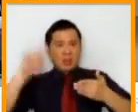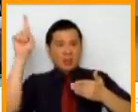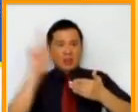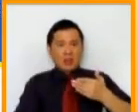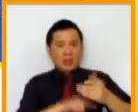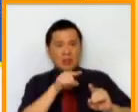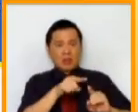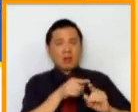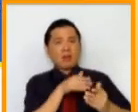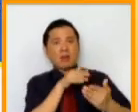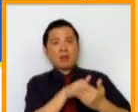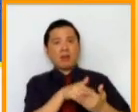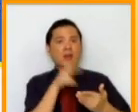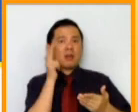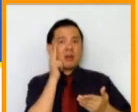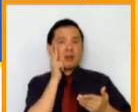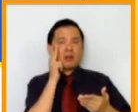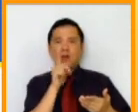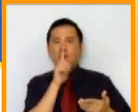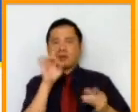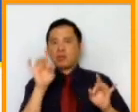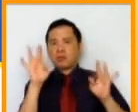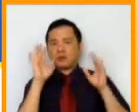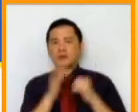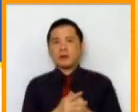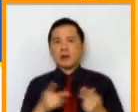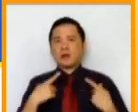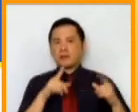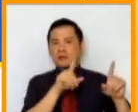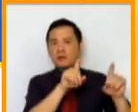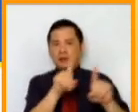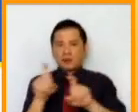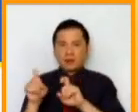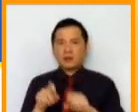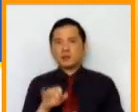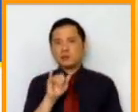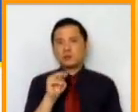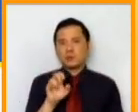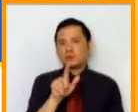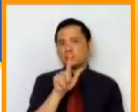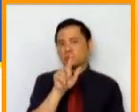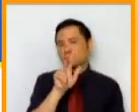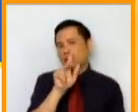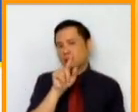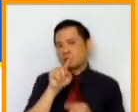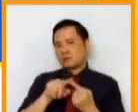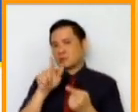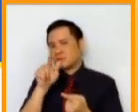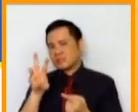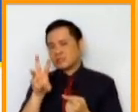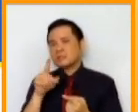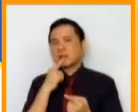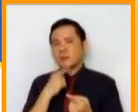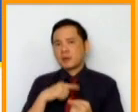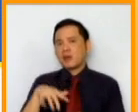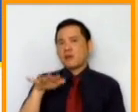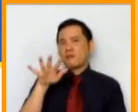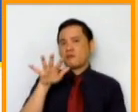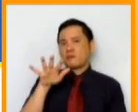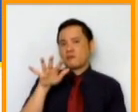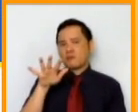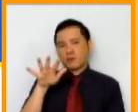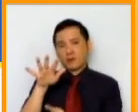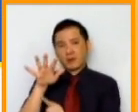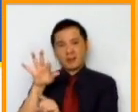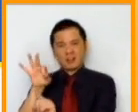Basta sa survey ng social weather stations mula June 23 hanggang 26 ngayong taon, lumabas na 45% ang sang-ayon na mapanganib